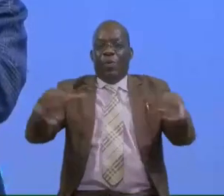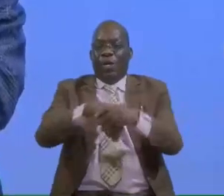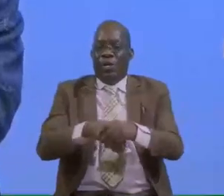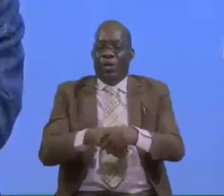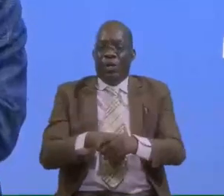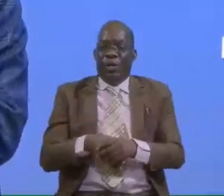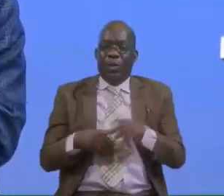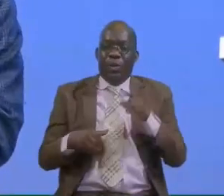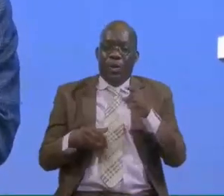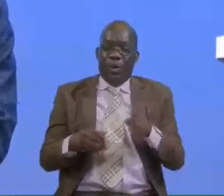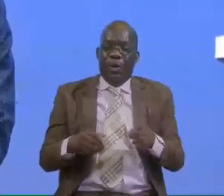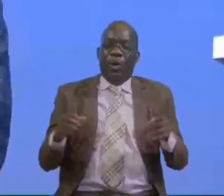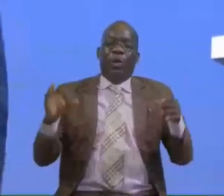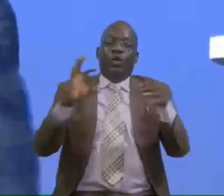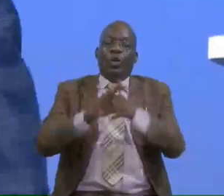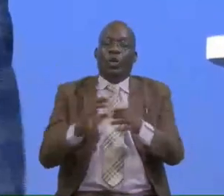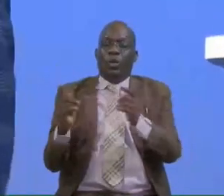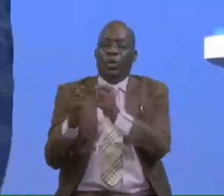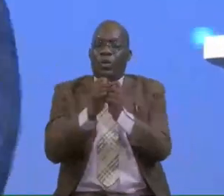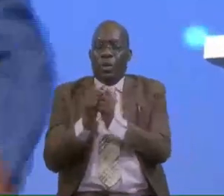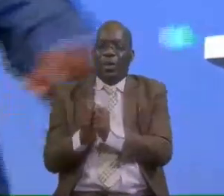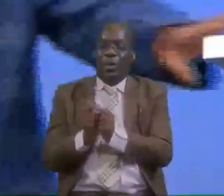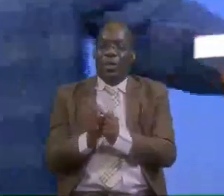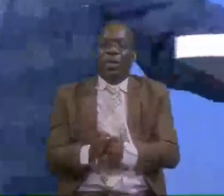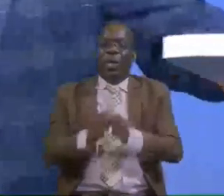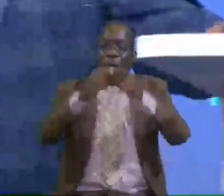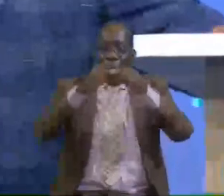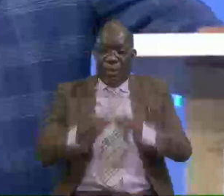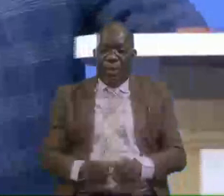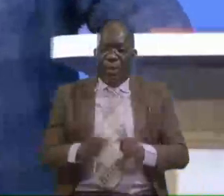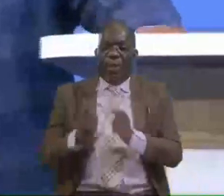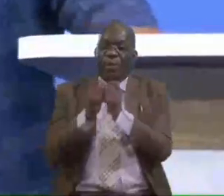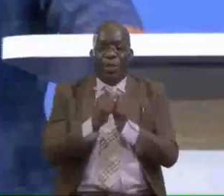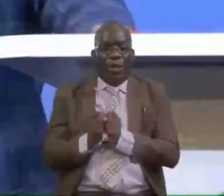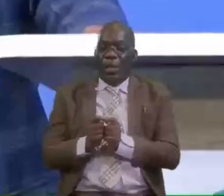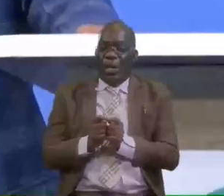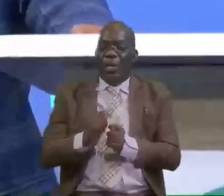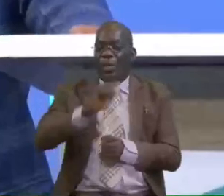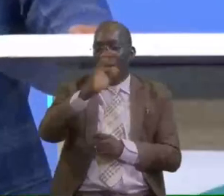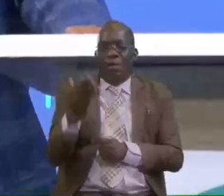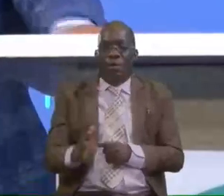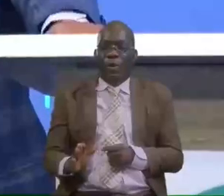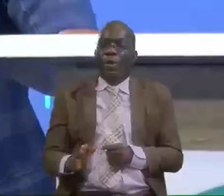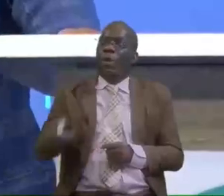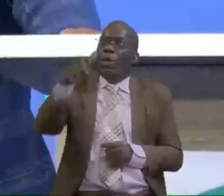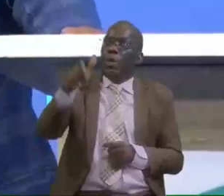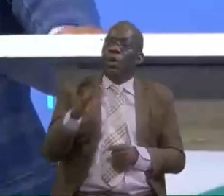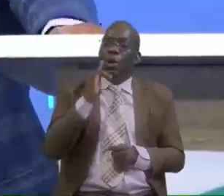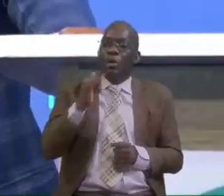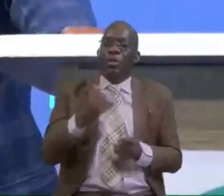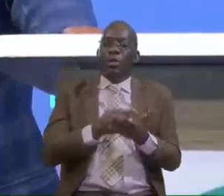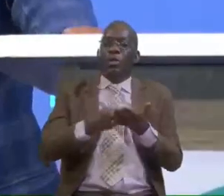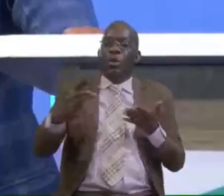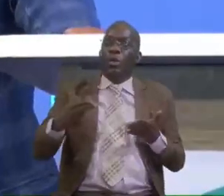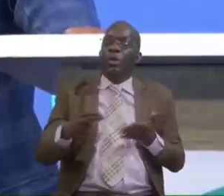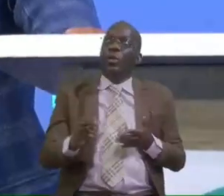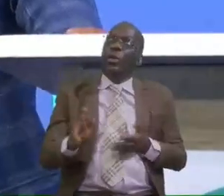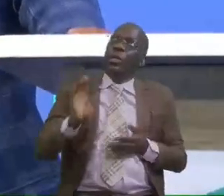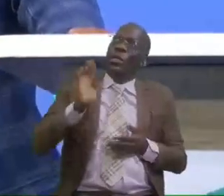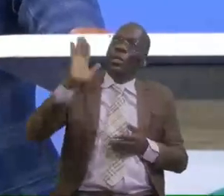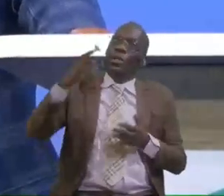mis ensemble, liés ensemble, demeurant ensemble. Dieu est saint, c'est